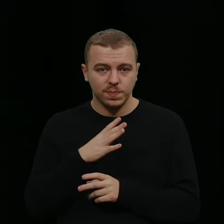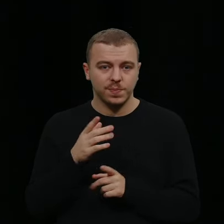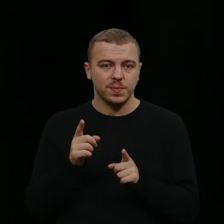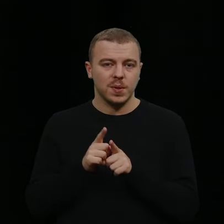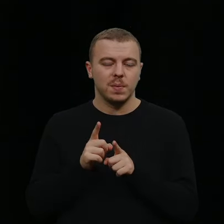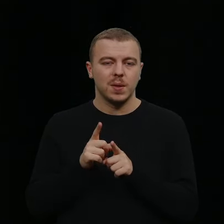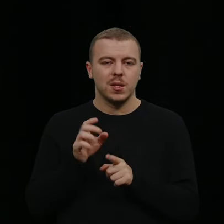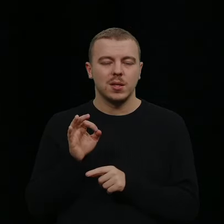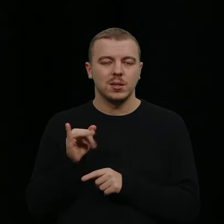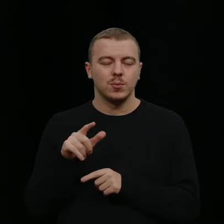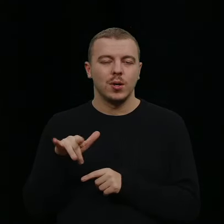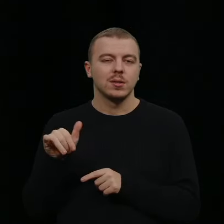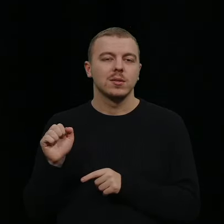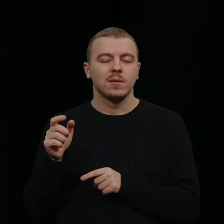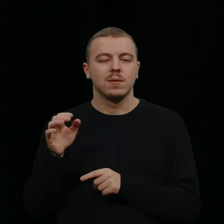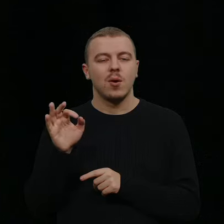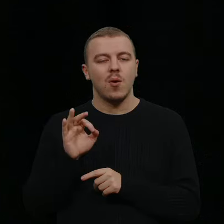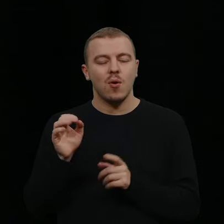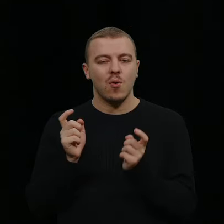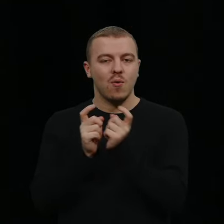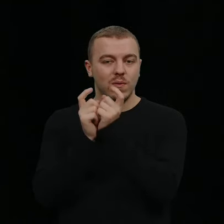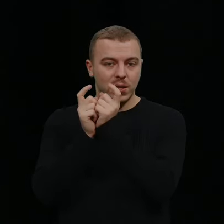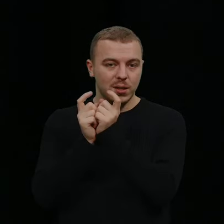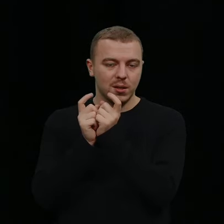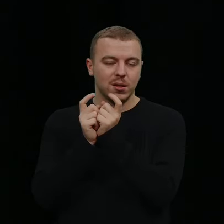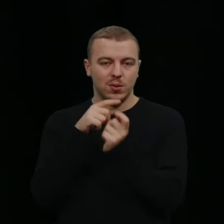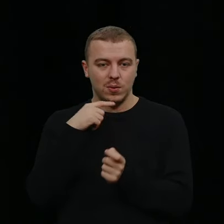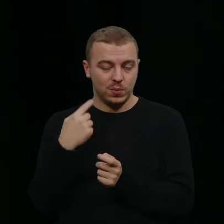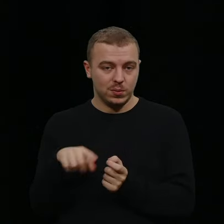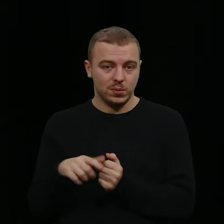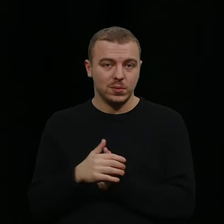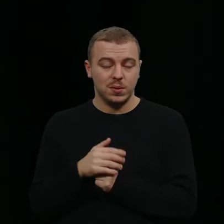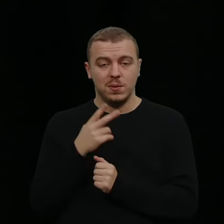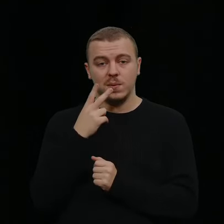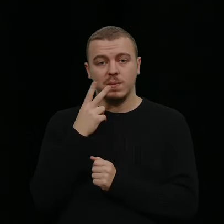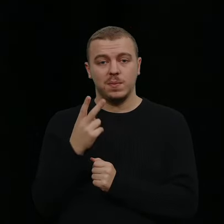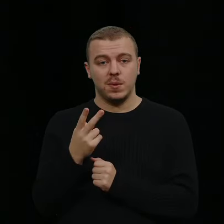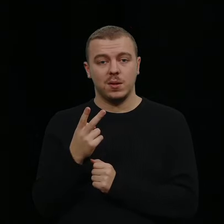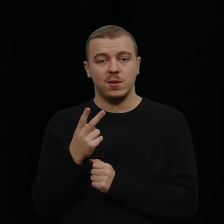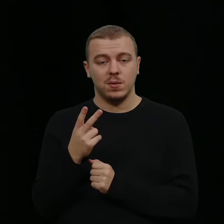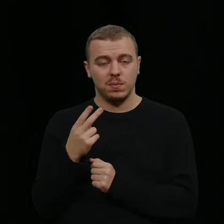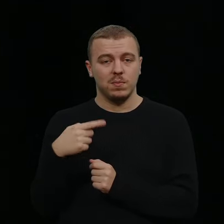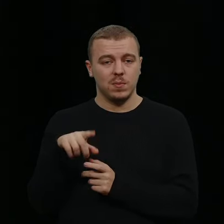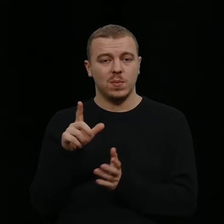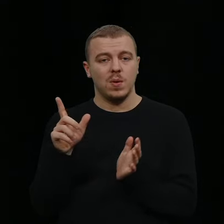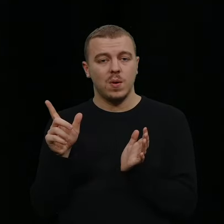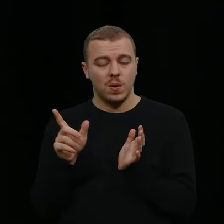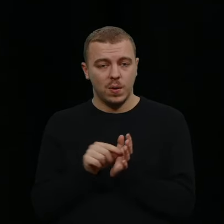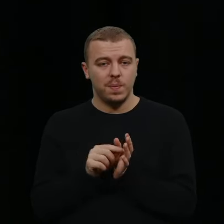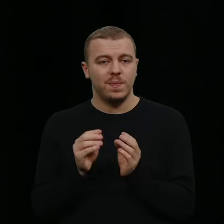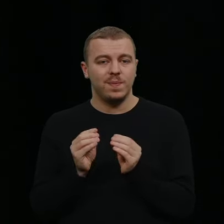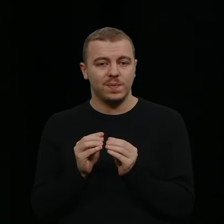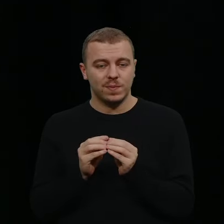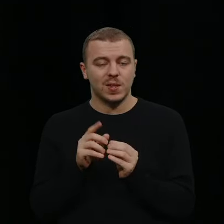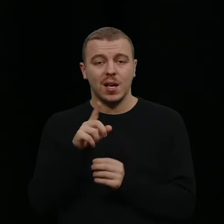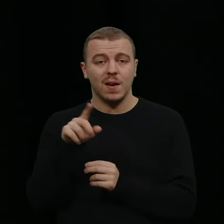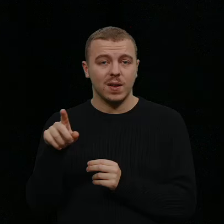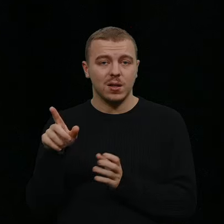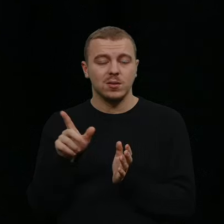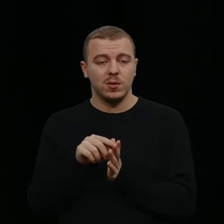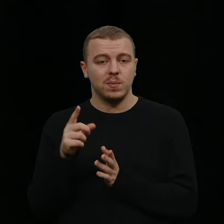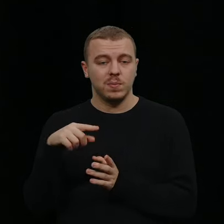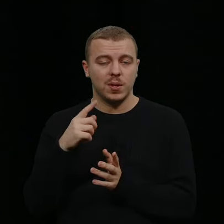ta simuliacija apie konfliktą su Rusija rodo, kad nu, mes turim vis tiek, kiekvienas iš mūsų